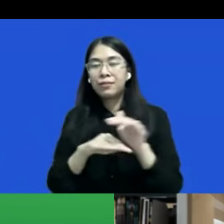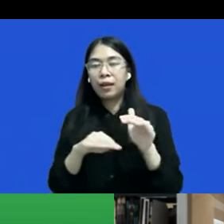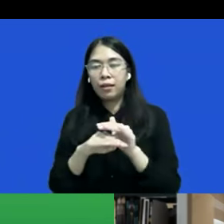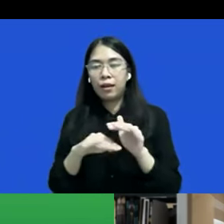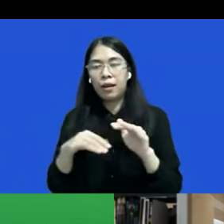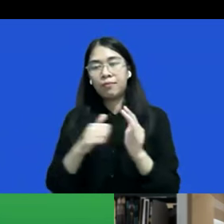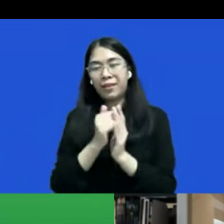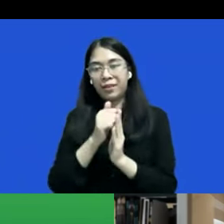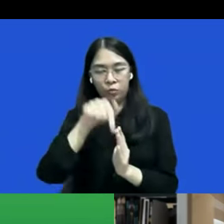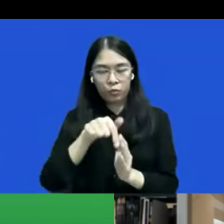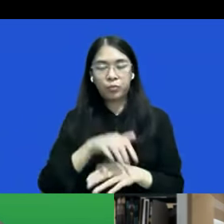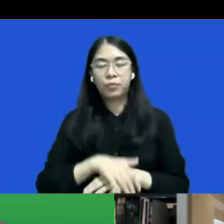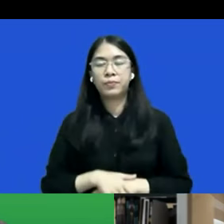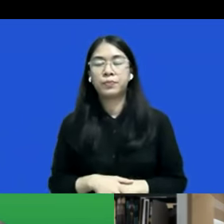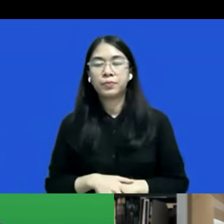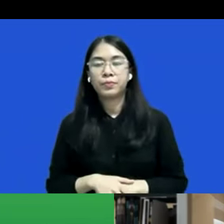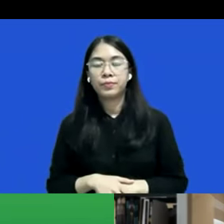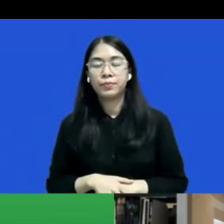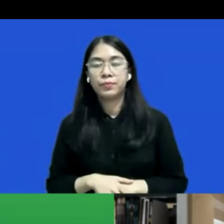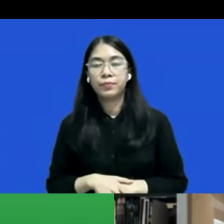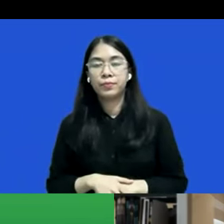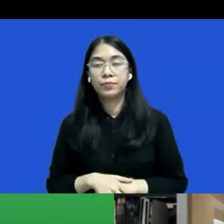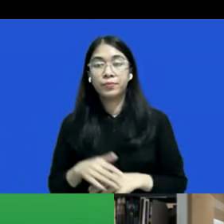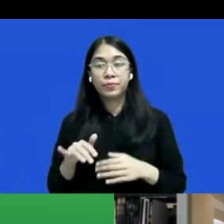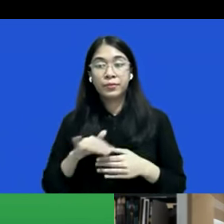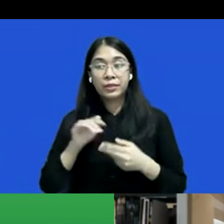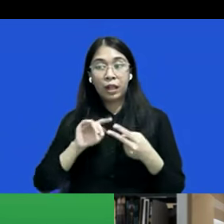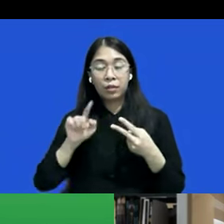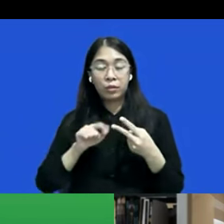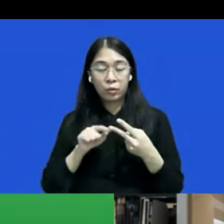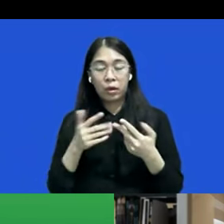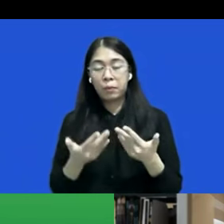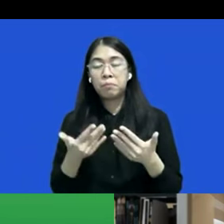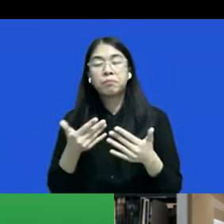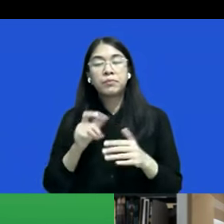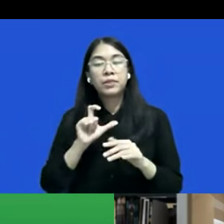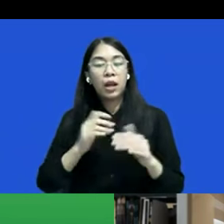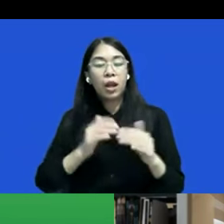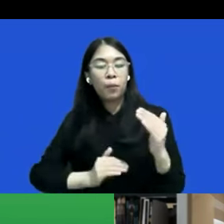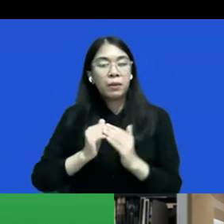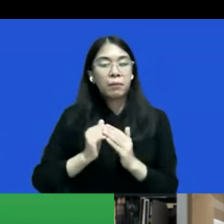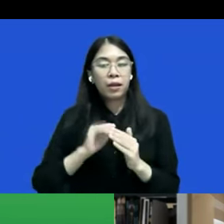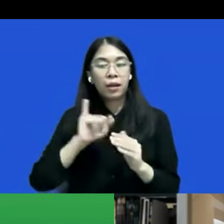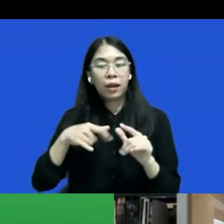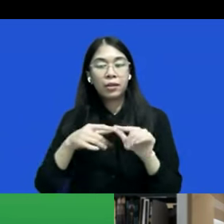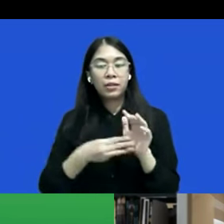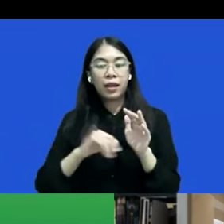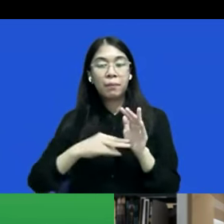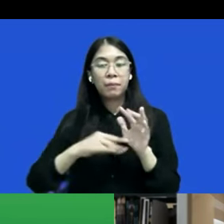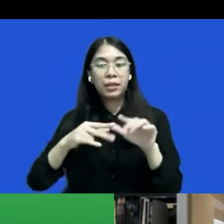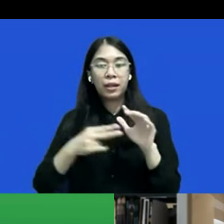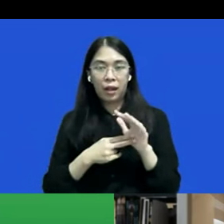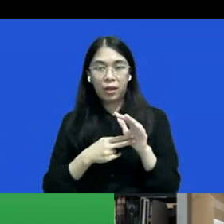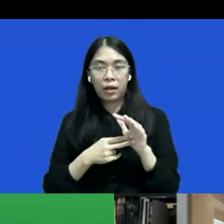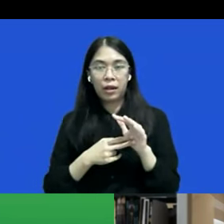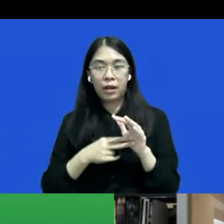ya. Nah, kemudian yang saya tangkap dari pertanyaan ini juga bagaimana mengoptimalkan jaminan terhadap apa namanya